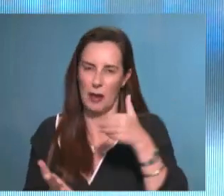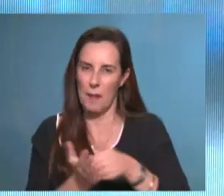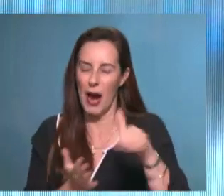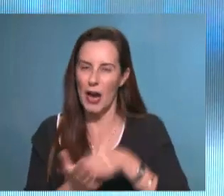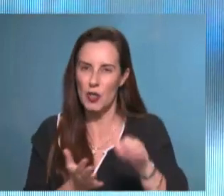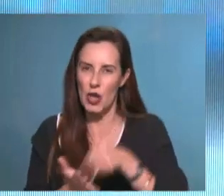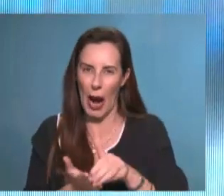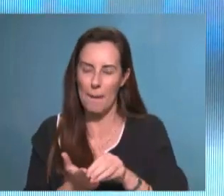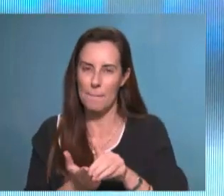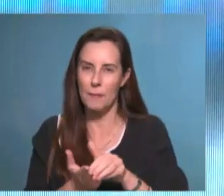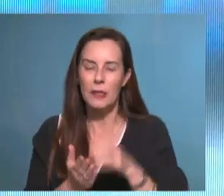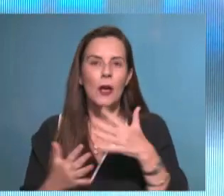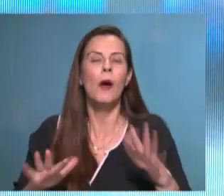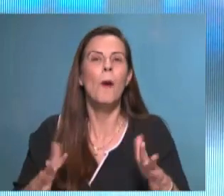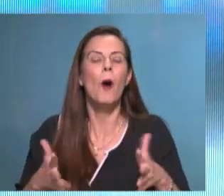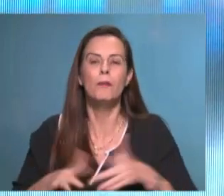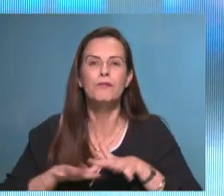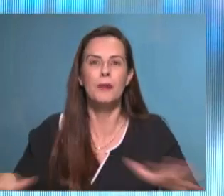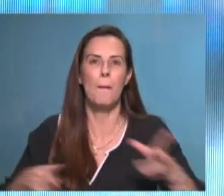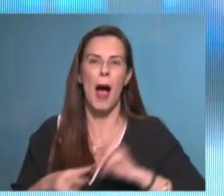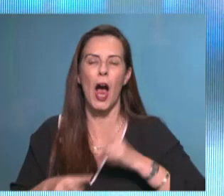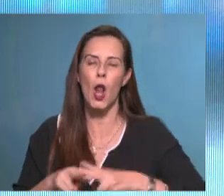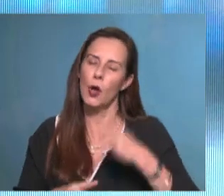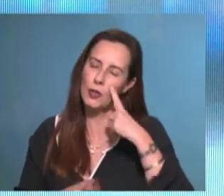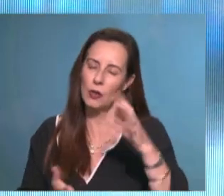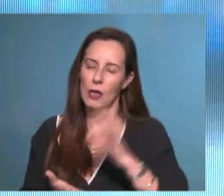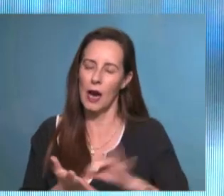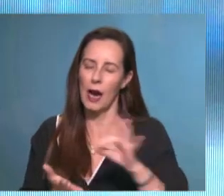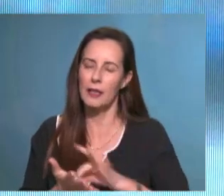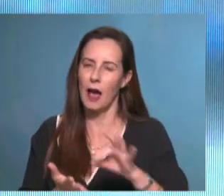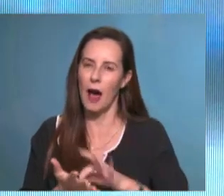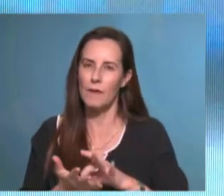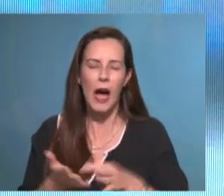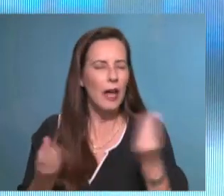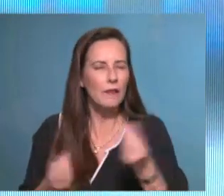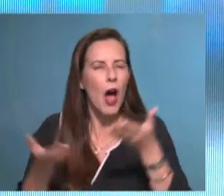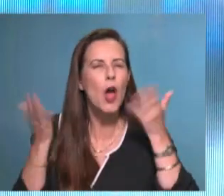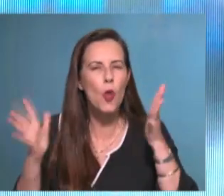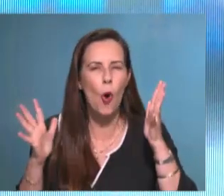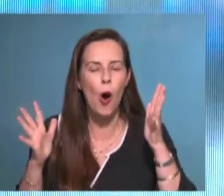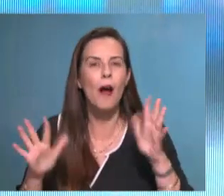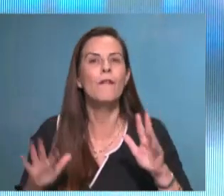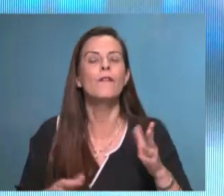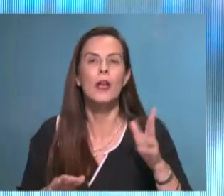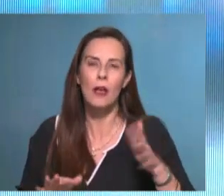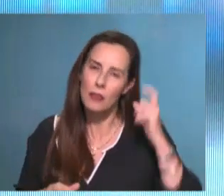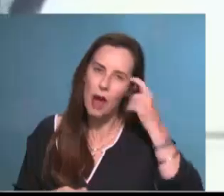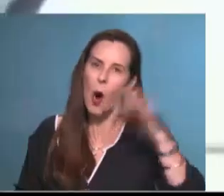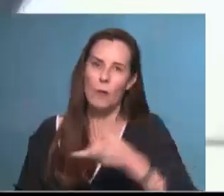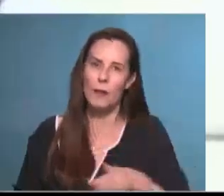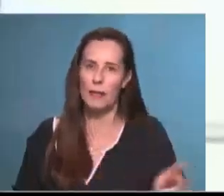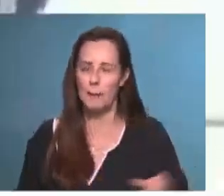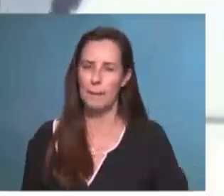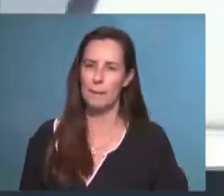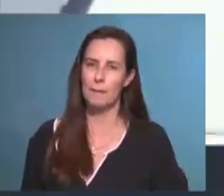כשברקע החשש מהתפשטות מחלות. כתבת החוץ אנטוניה ימין על האסון והחשש להרוגים נוספים.